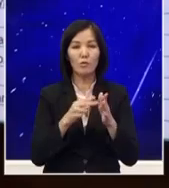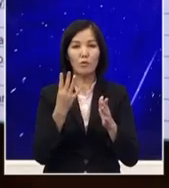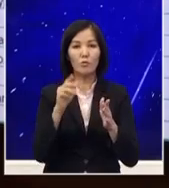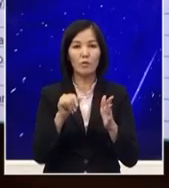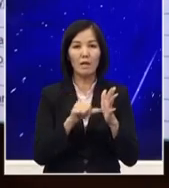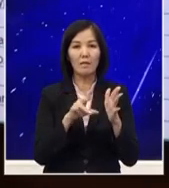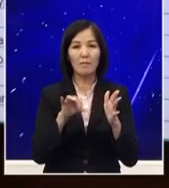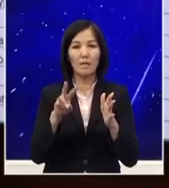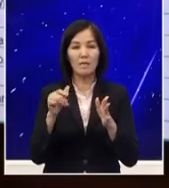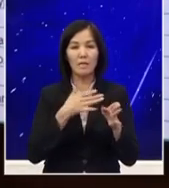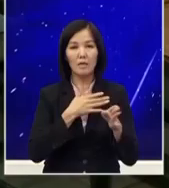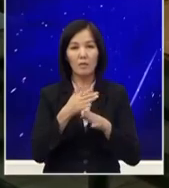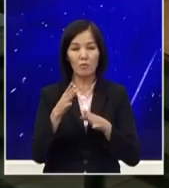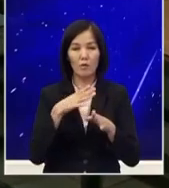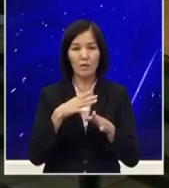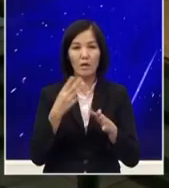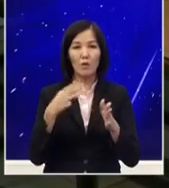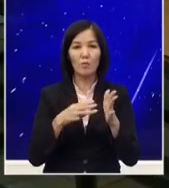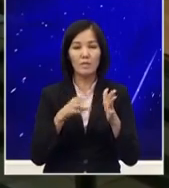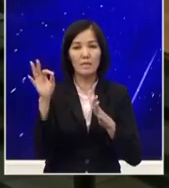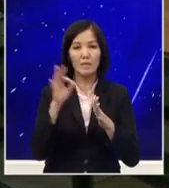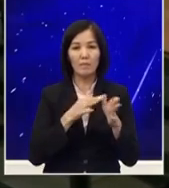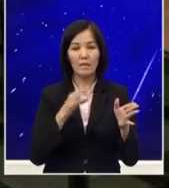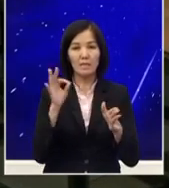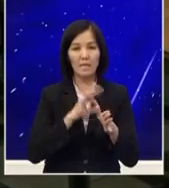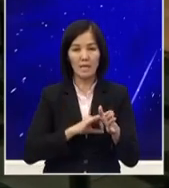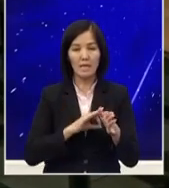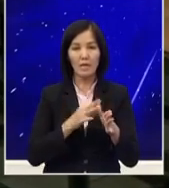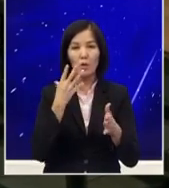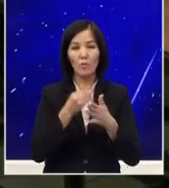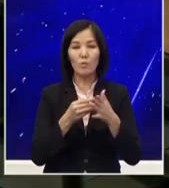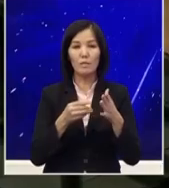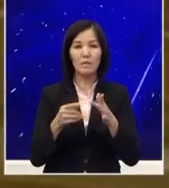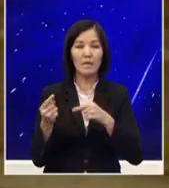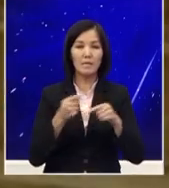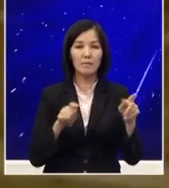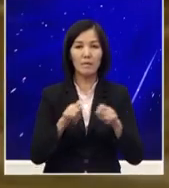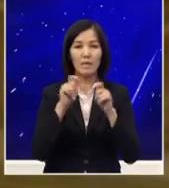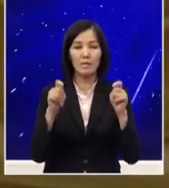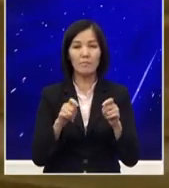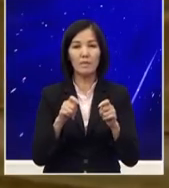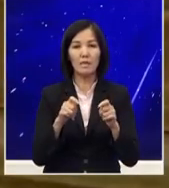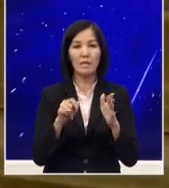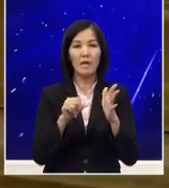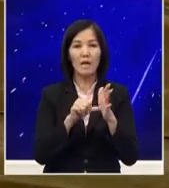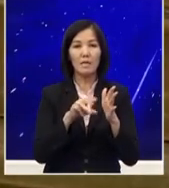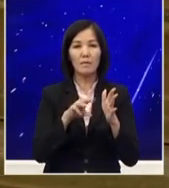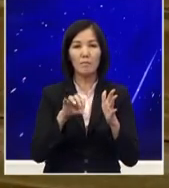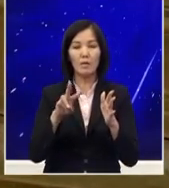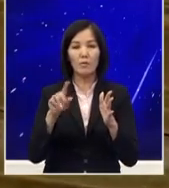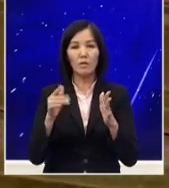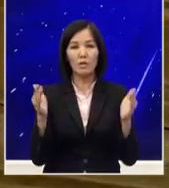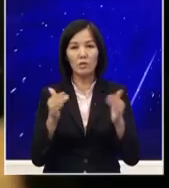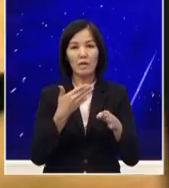миллиард теңге бөлініпті. Қазір тек 38% ғана игерілген. Өз кәсібін ашамын деушілерге кемінде 6 миллион теңге көлемінде